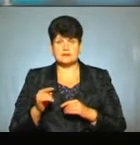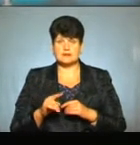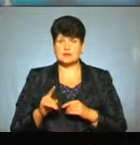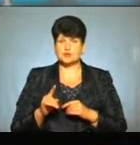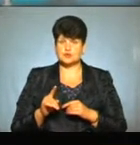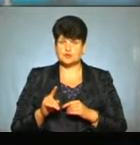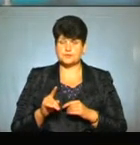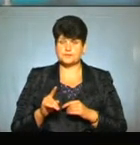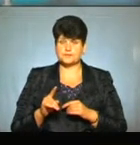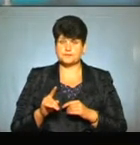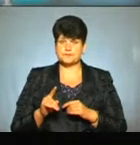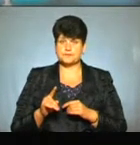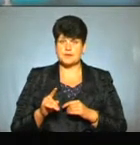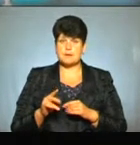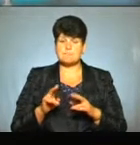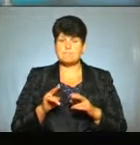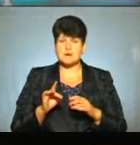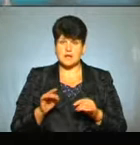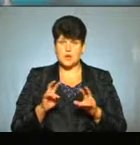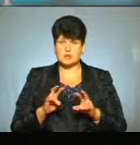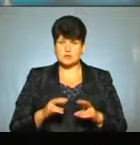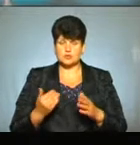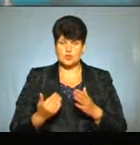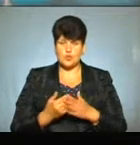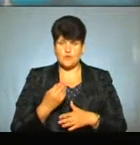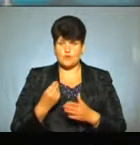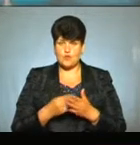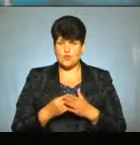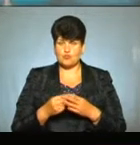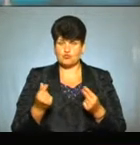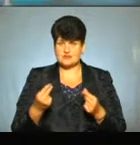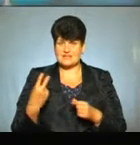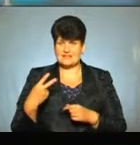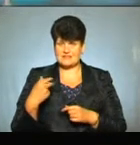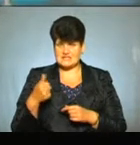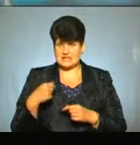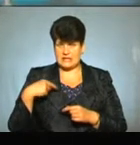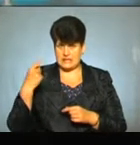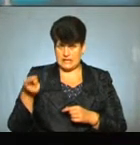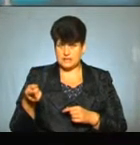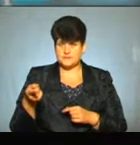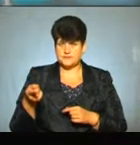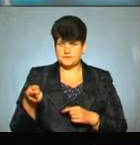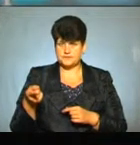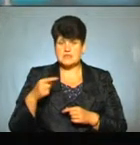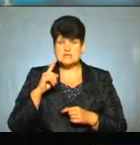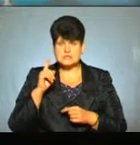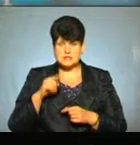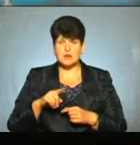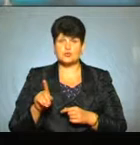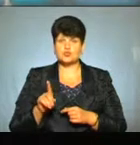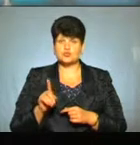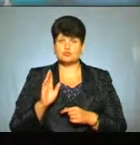що при розгляді нового бюджету, тобто 2020 року на 2020 рік, знаю,